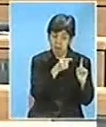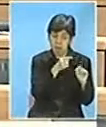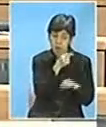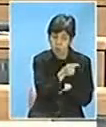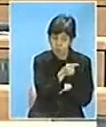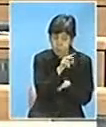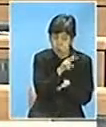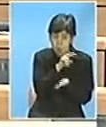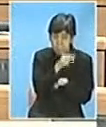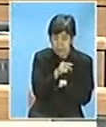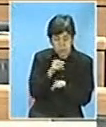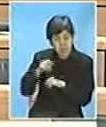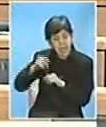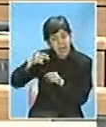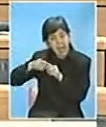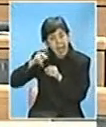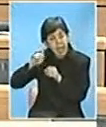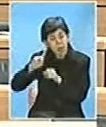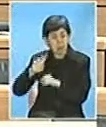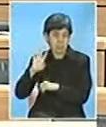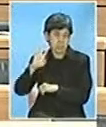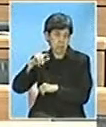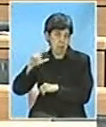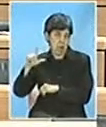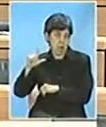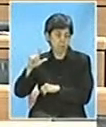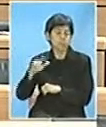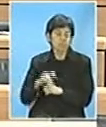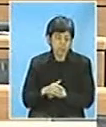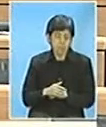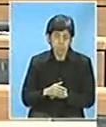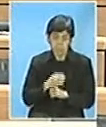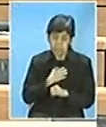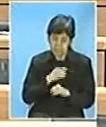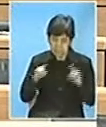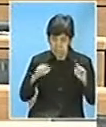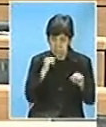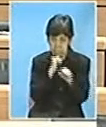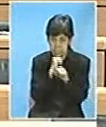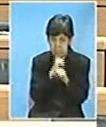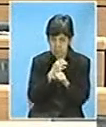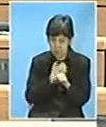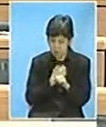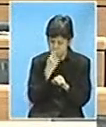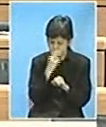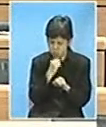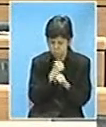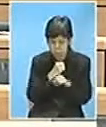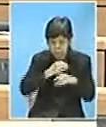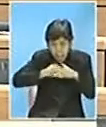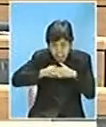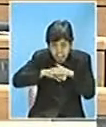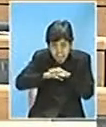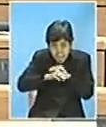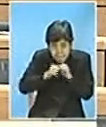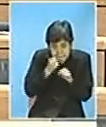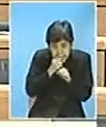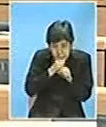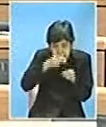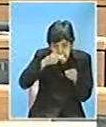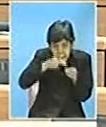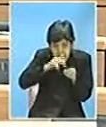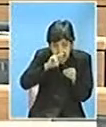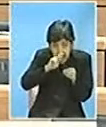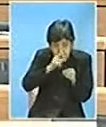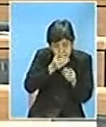LPG 4,000 ล้านก็อย่าส่งเสริมว่าถ้าเป็นไปได้นะครับนอกเหนือจากการที่จะเข้มงวดในการที่จะการลักลอบนำพลังง